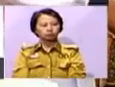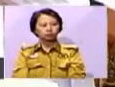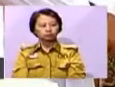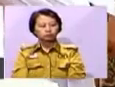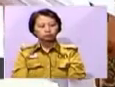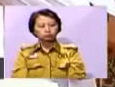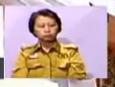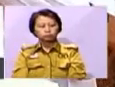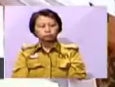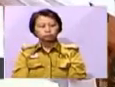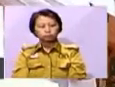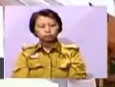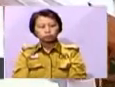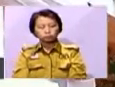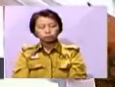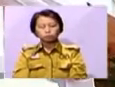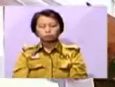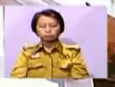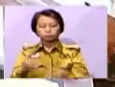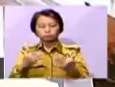Harusnya